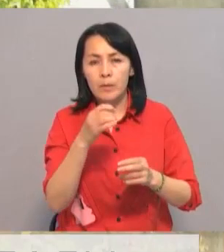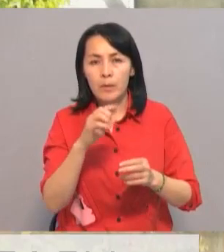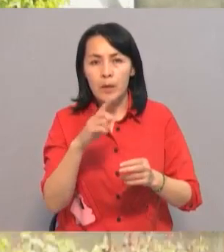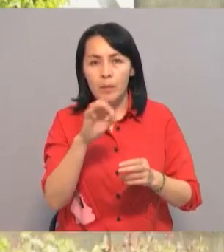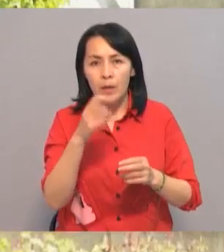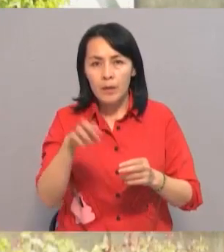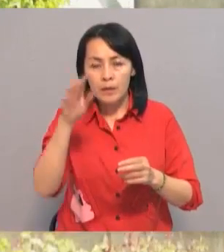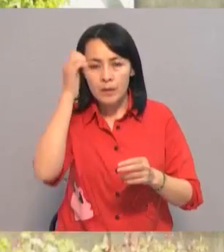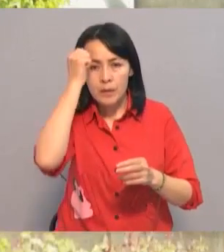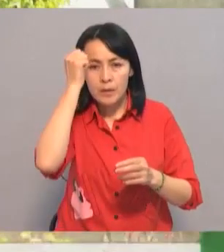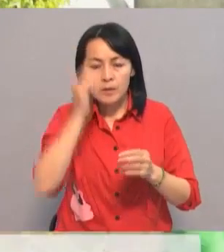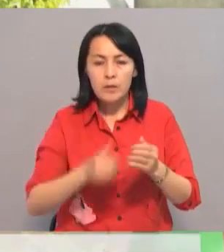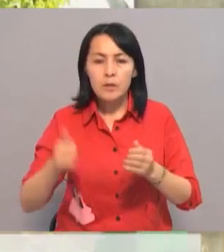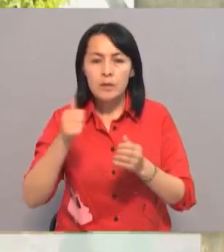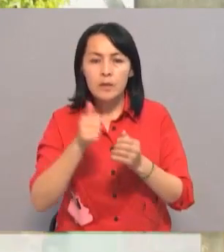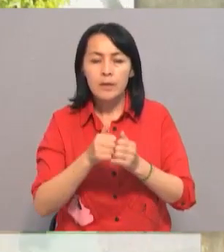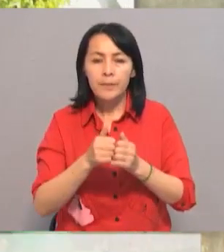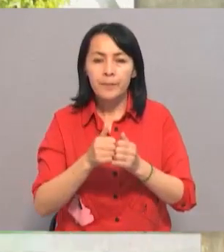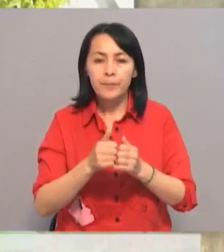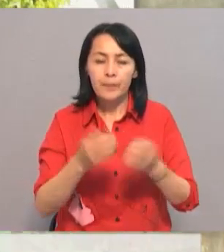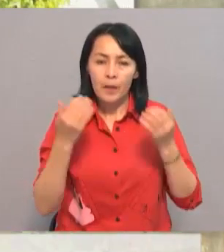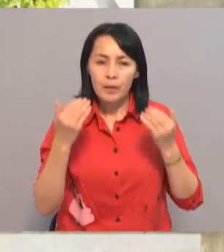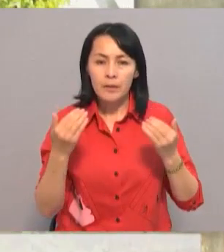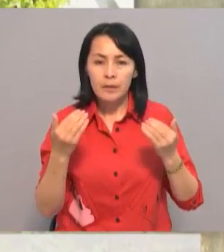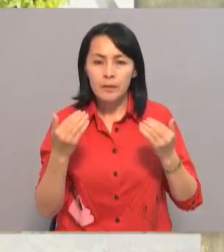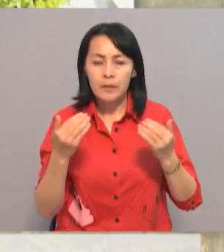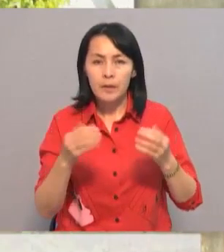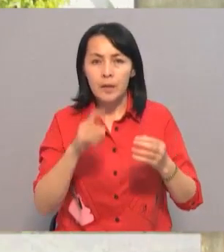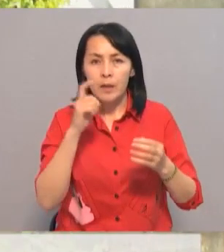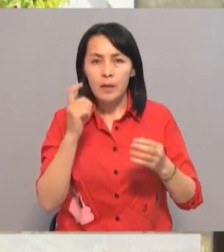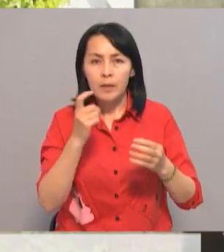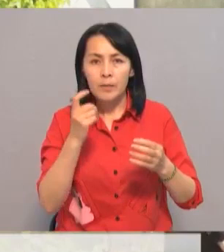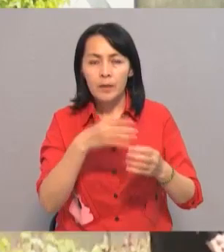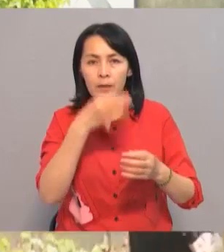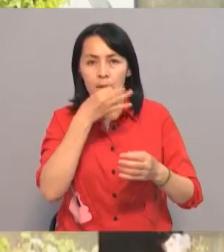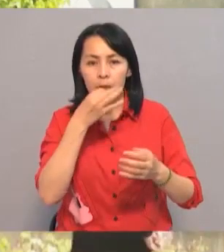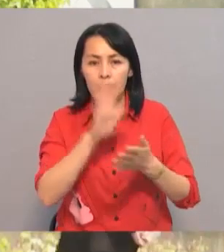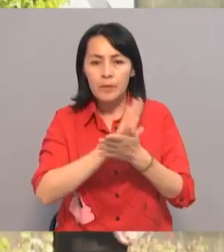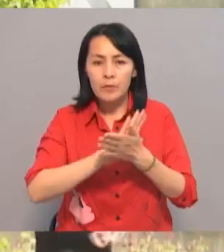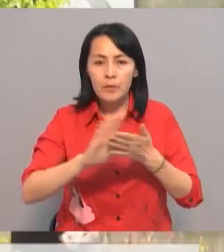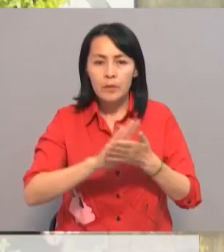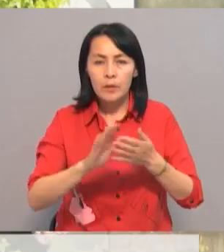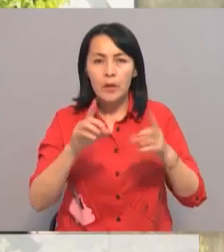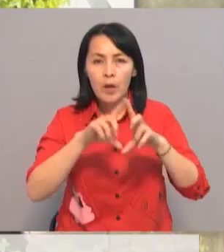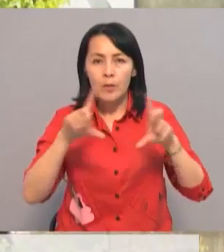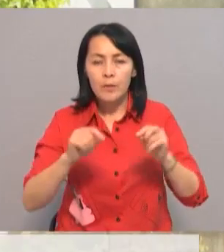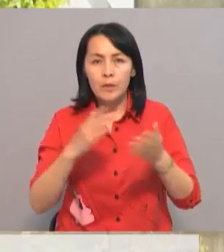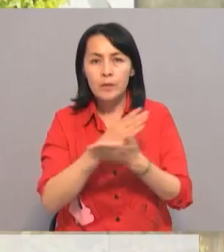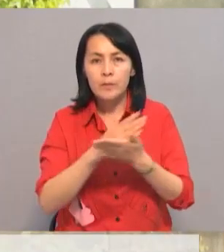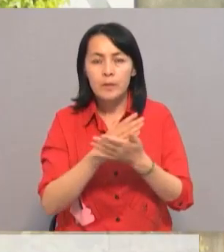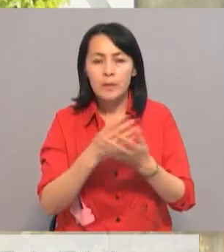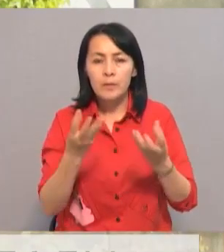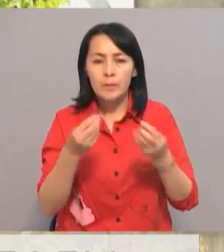ескерткішінің маңына қазіргі таңда нау арнайы химикаттармен жуғандықтан біз коммуналдық мекеме